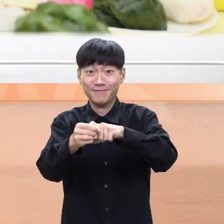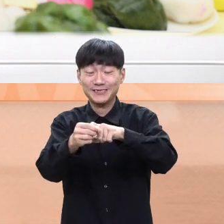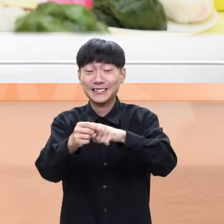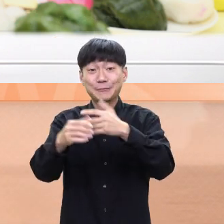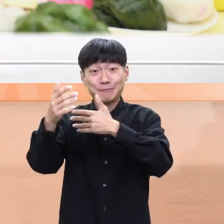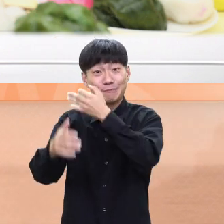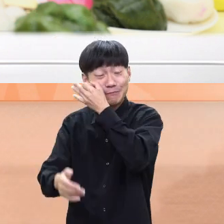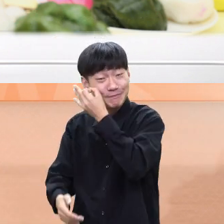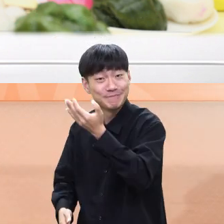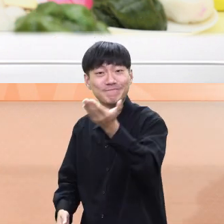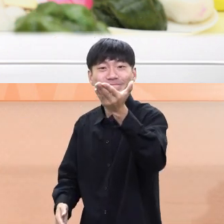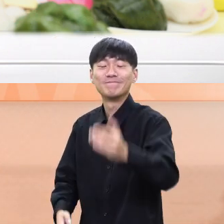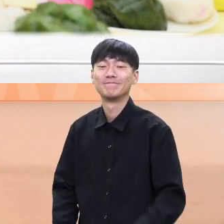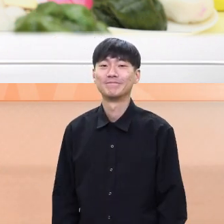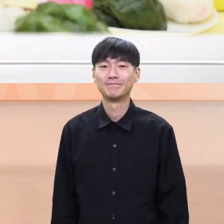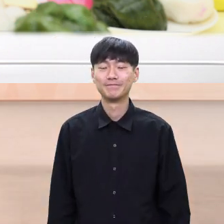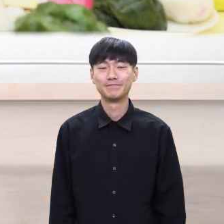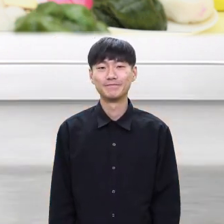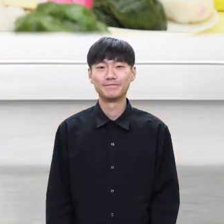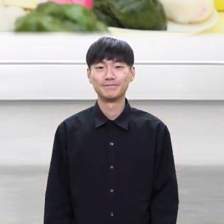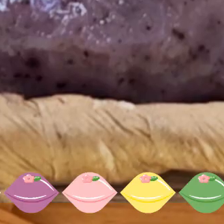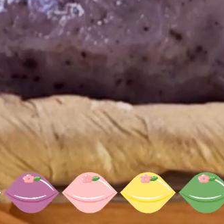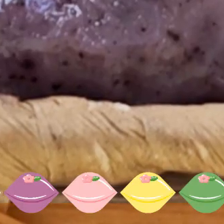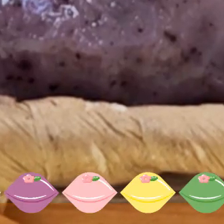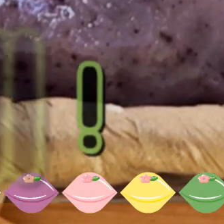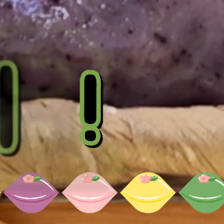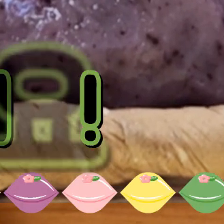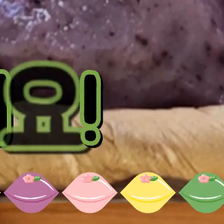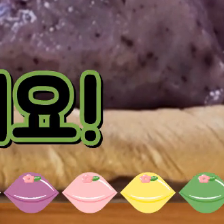촬영 현장, 지금 만나보겠습니다.